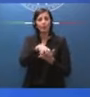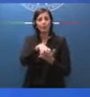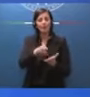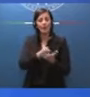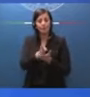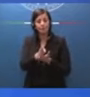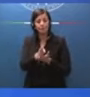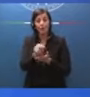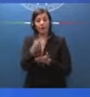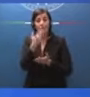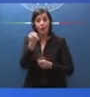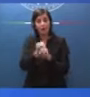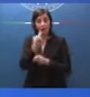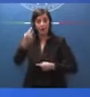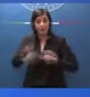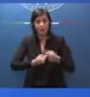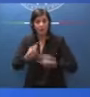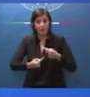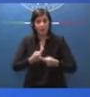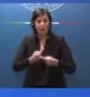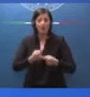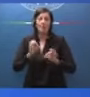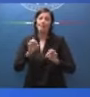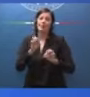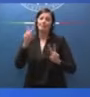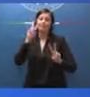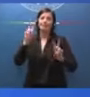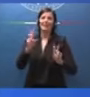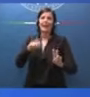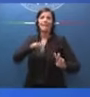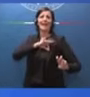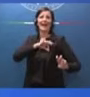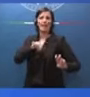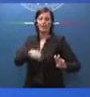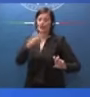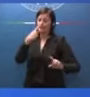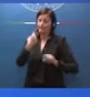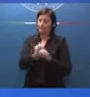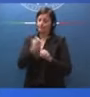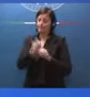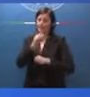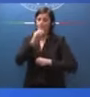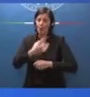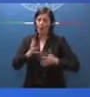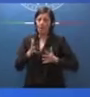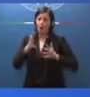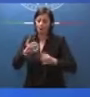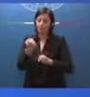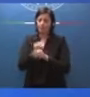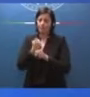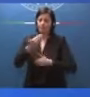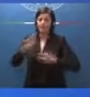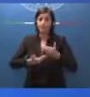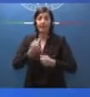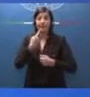volesse continuare a lavorare questo nell'ottica del merito del premio della caparbietà della buona volontà chi andrà